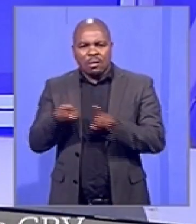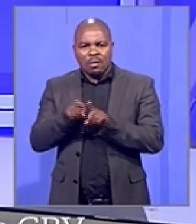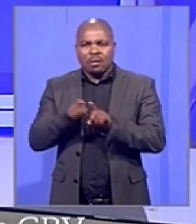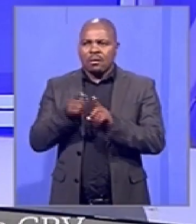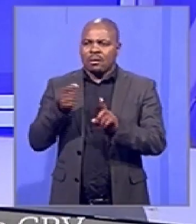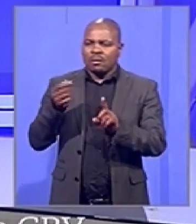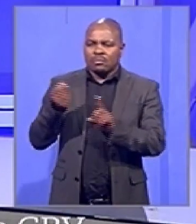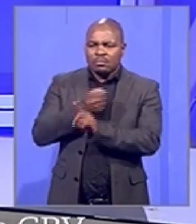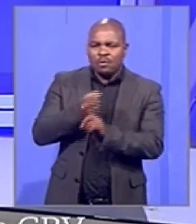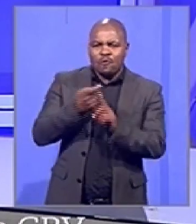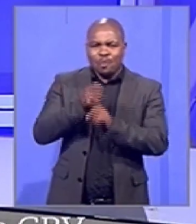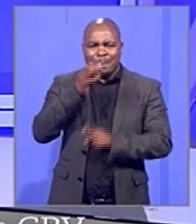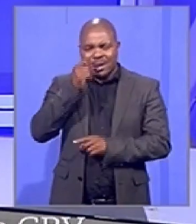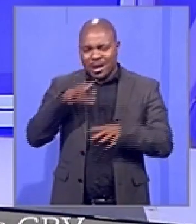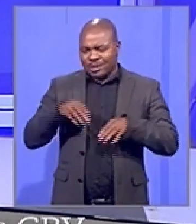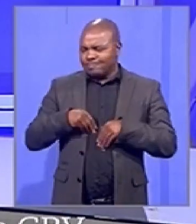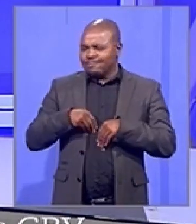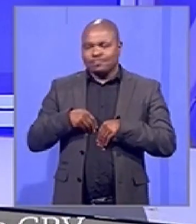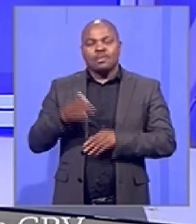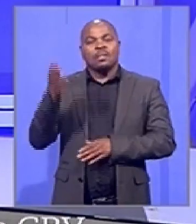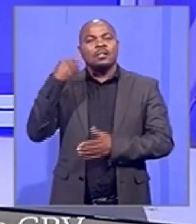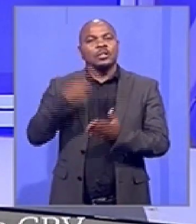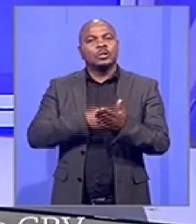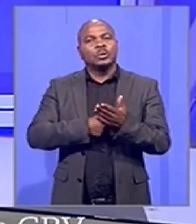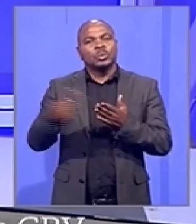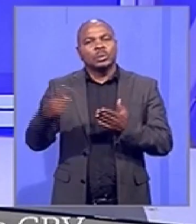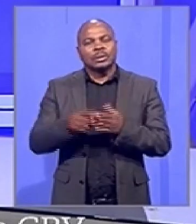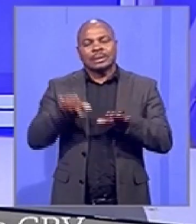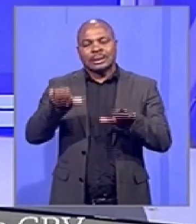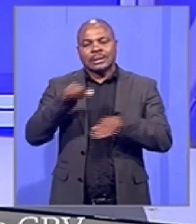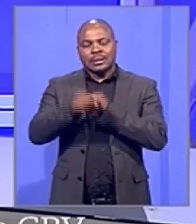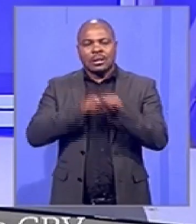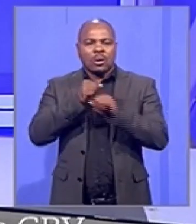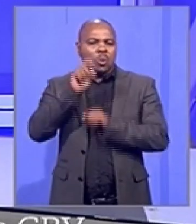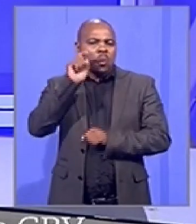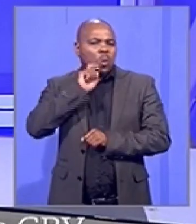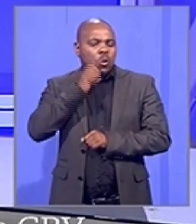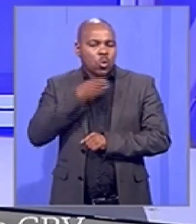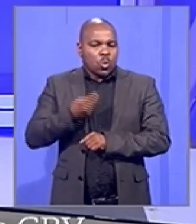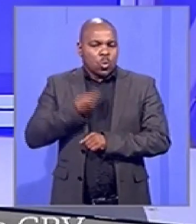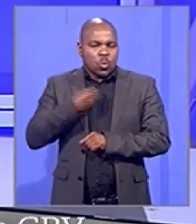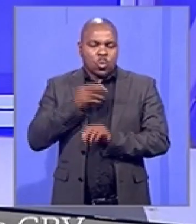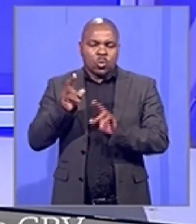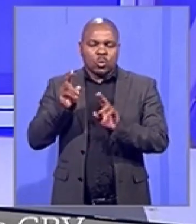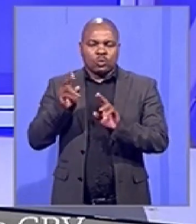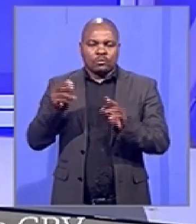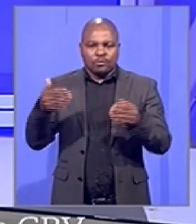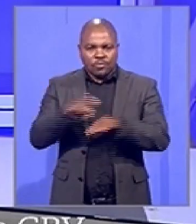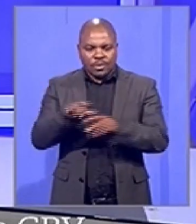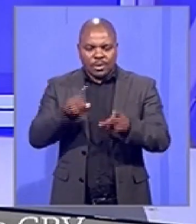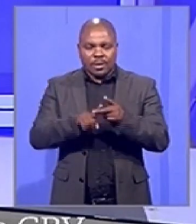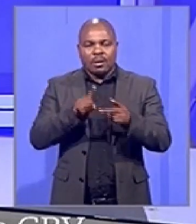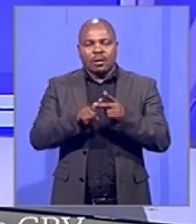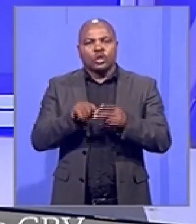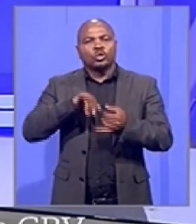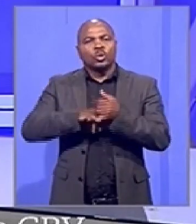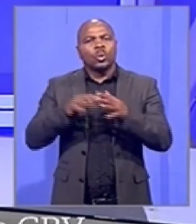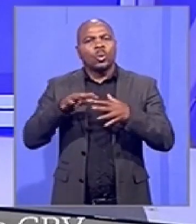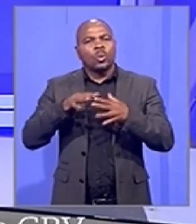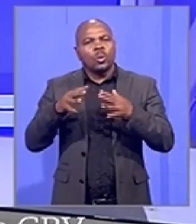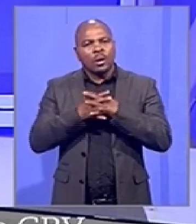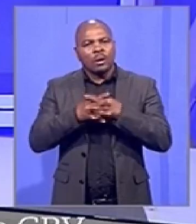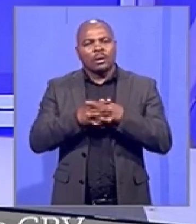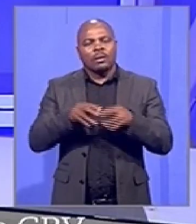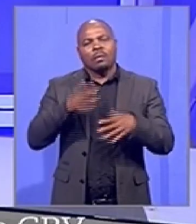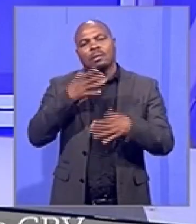tsa bong. Bekeng e fetileng ho bolokile motjha dilemo tse 16 ha setopo sa social worker ya dilemo di